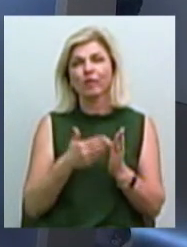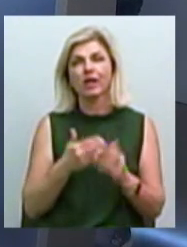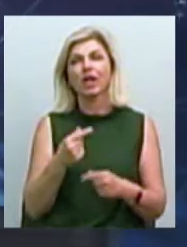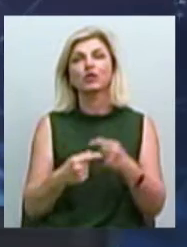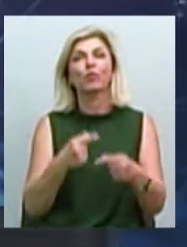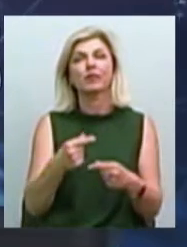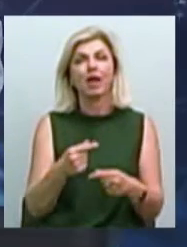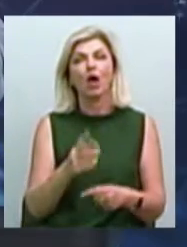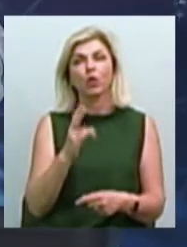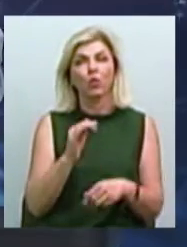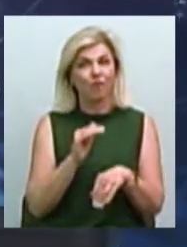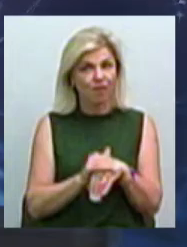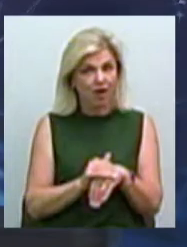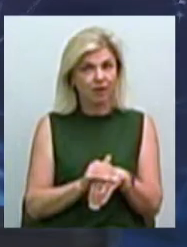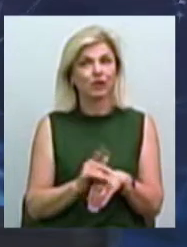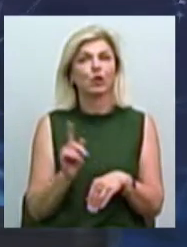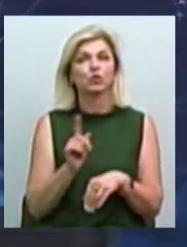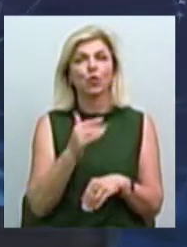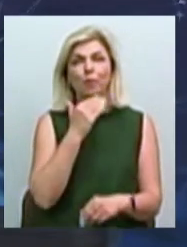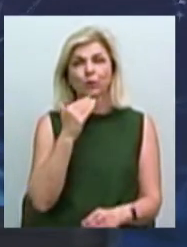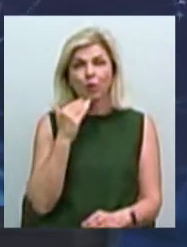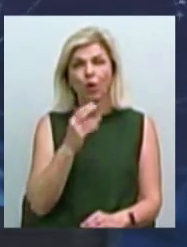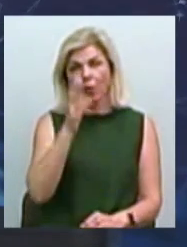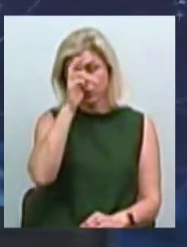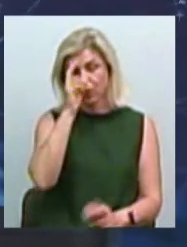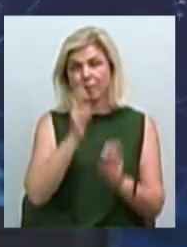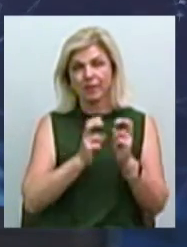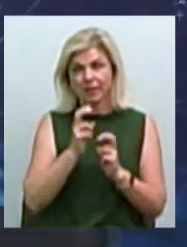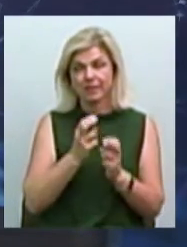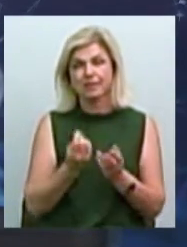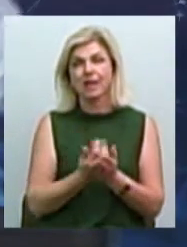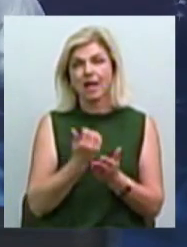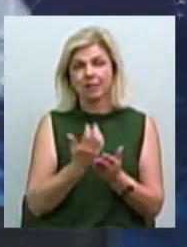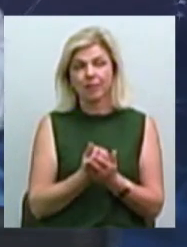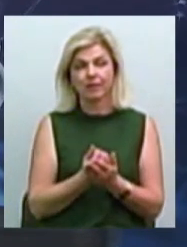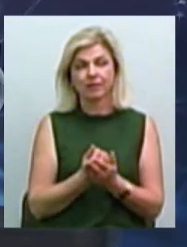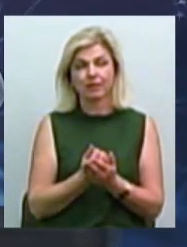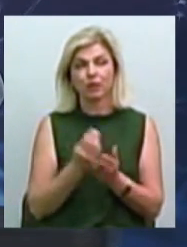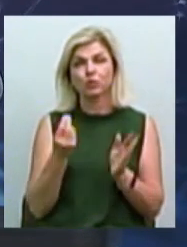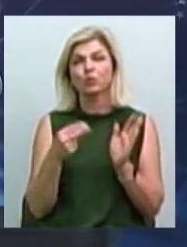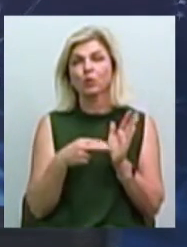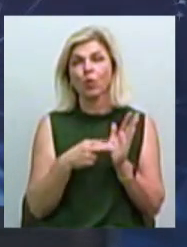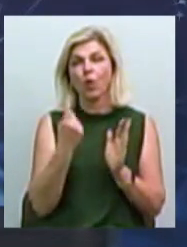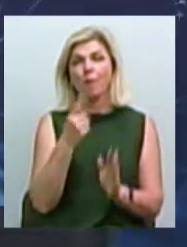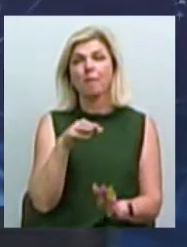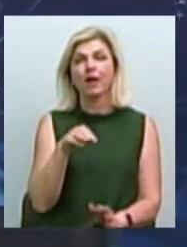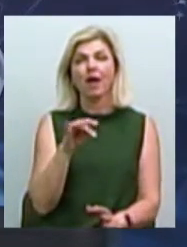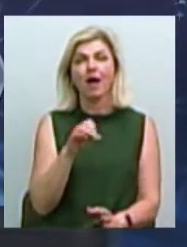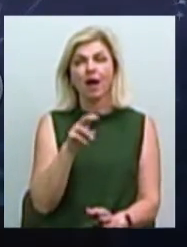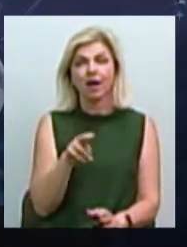факт заключается в том, что многие из государственных предприятий, зарабатывая, стоя, допустим, 1 000 000 000 евро